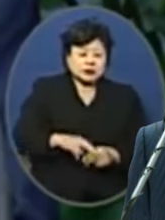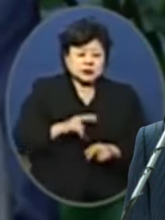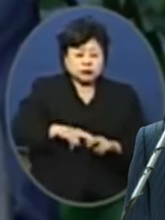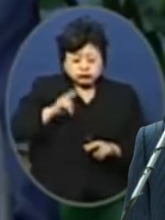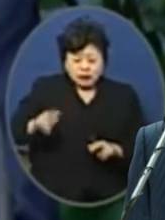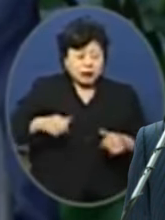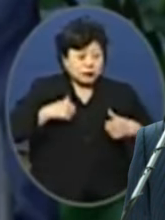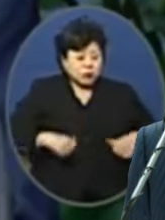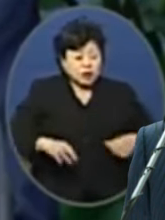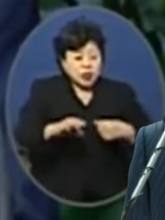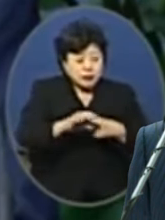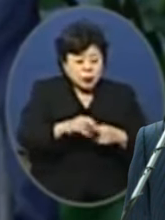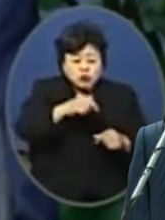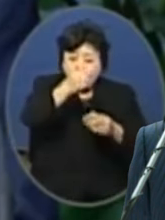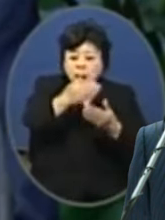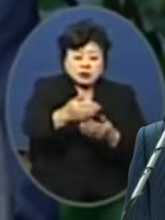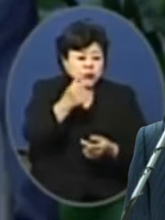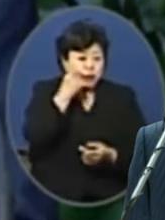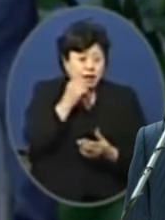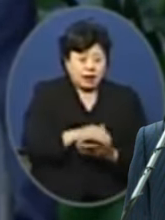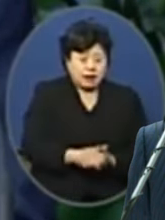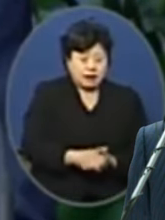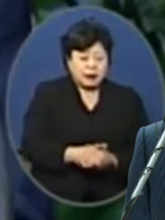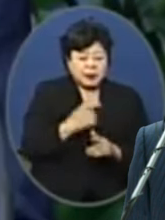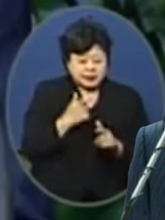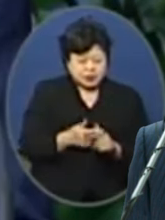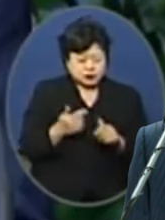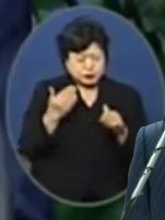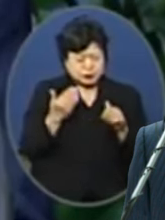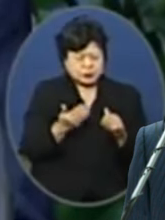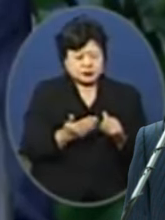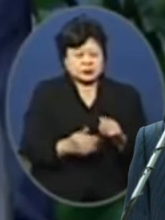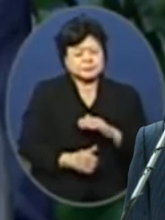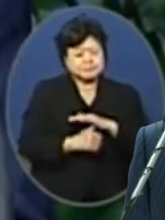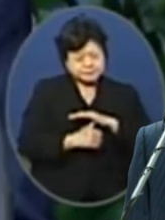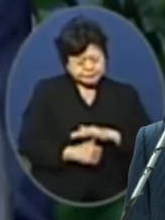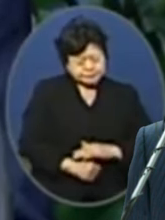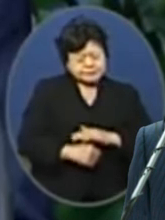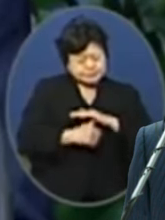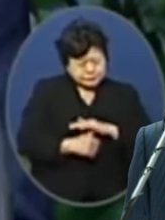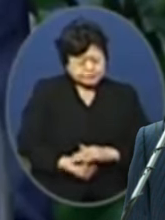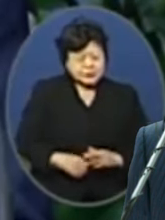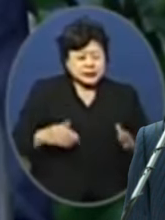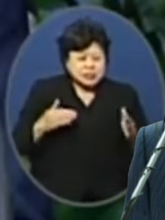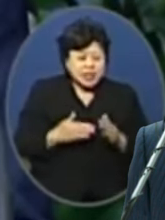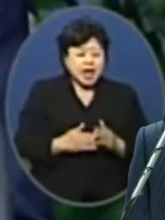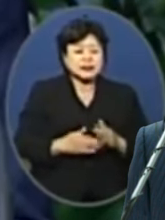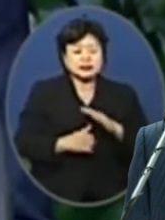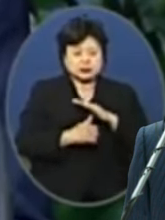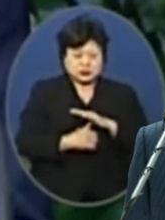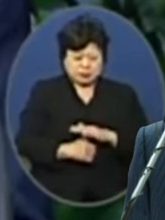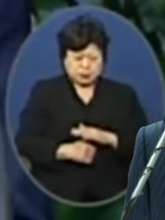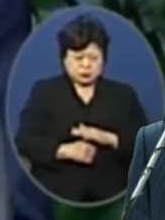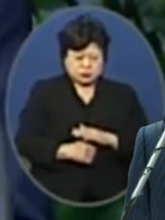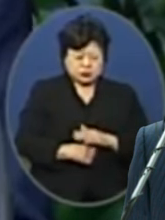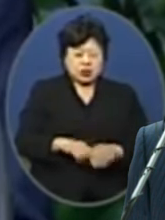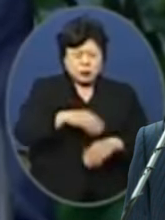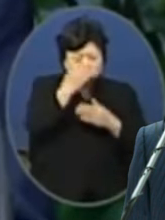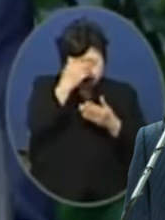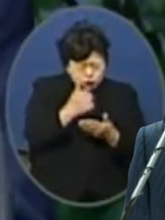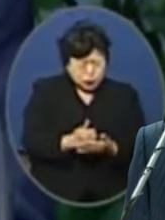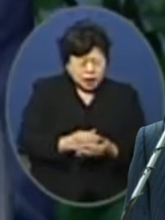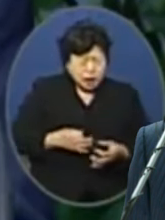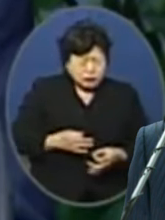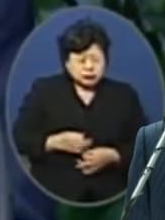버렸으면 우리는 구원을 못 받았습니다 예수님은 인내를 가지고 끝까지 참으셨습니다 우리의 모든 죄와